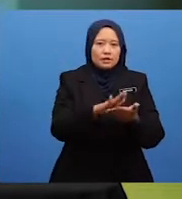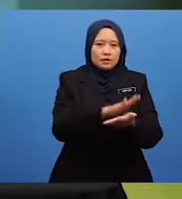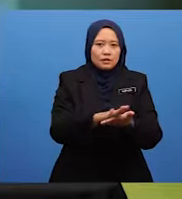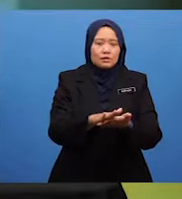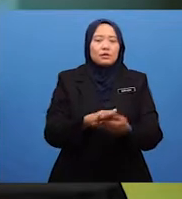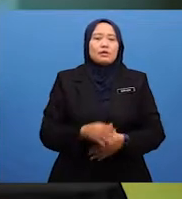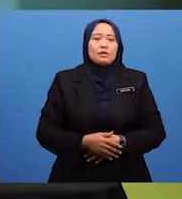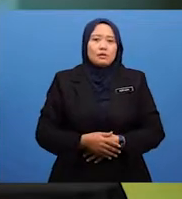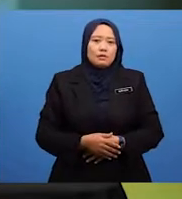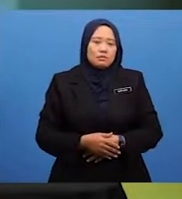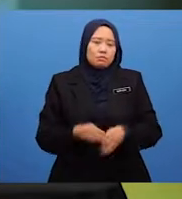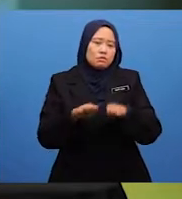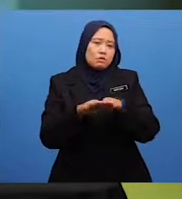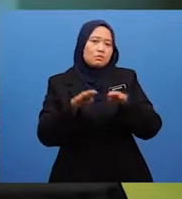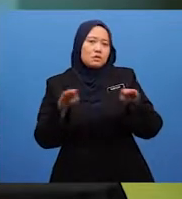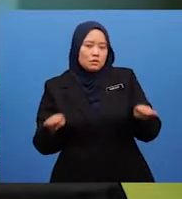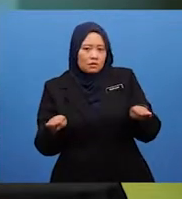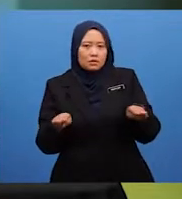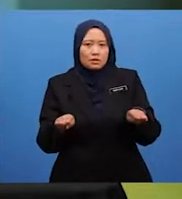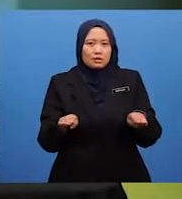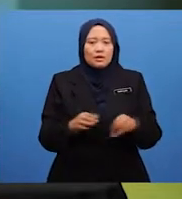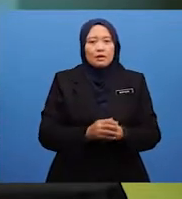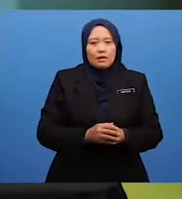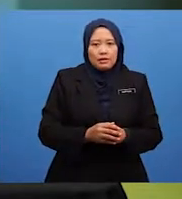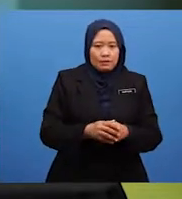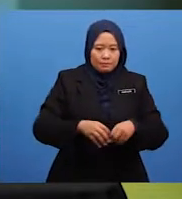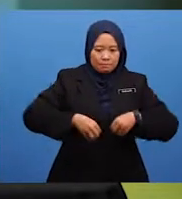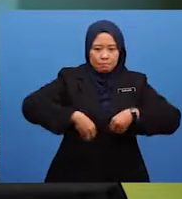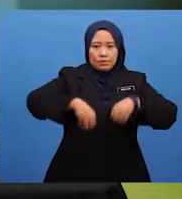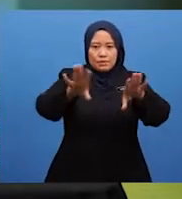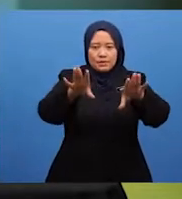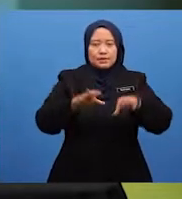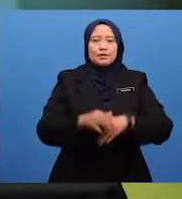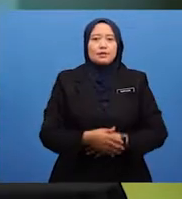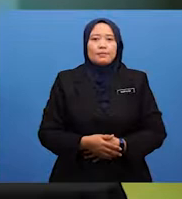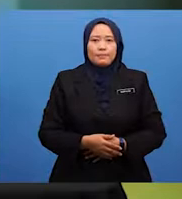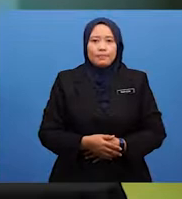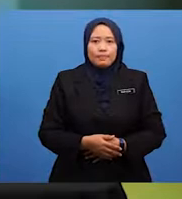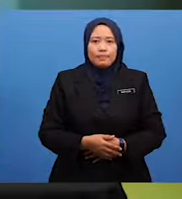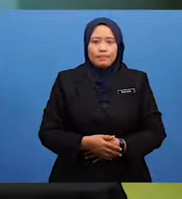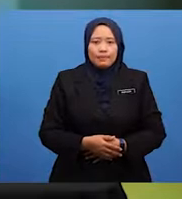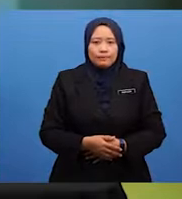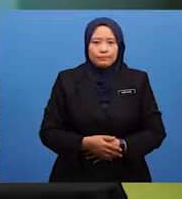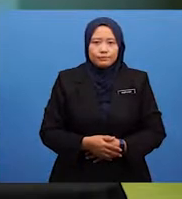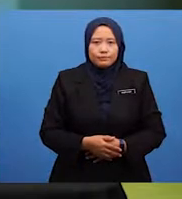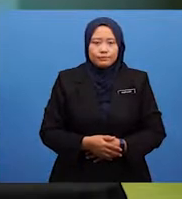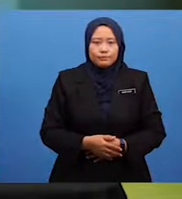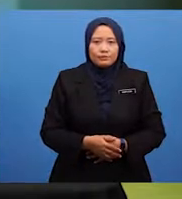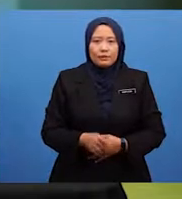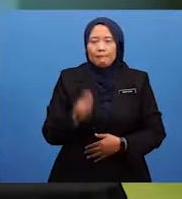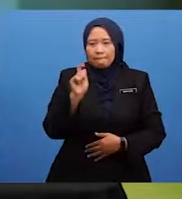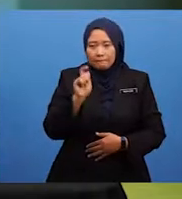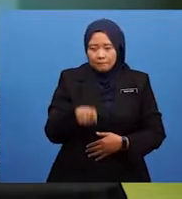ini. Ingat ya, murid-murid, untuk menjawab soalan berbentuk inference, kamu